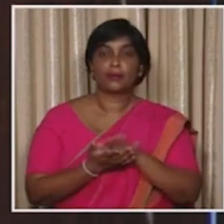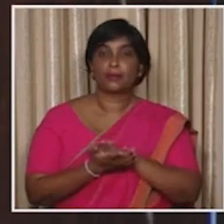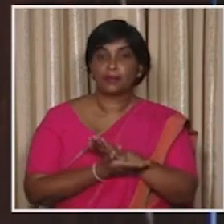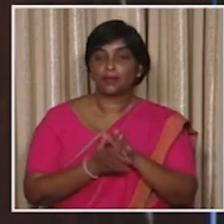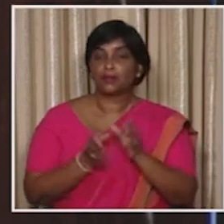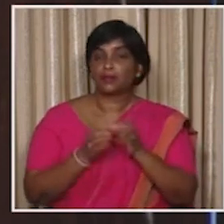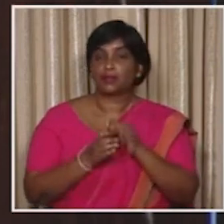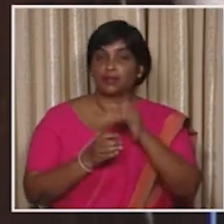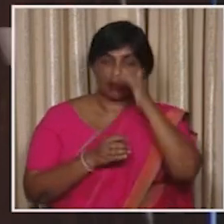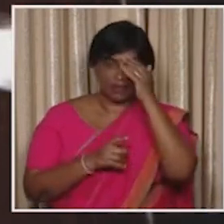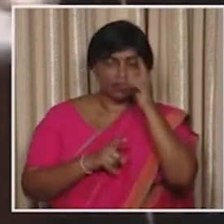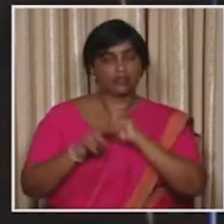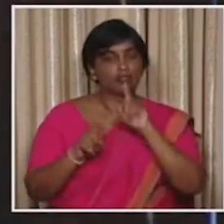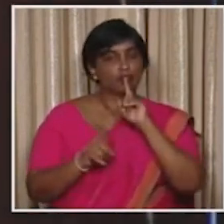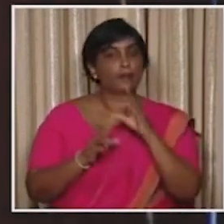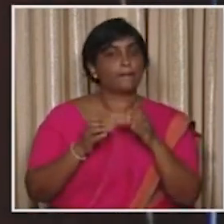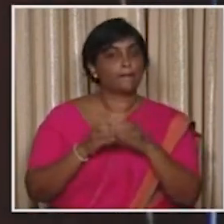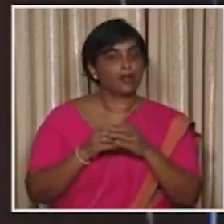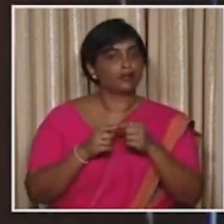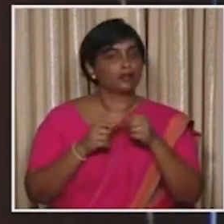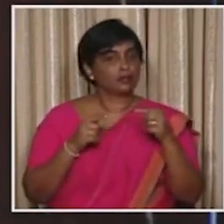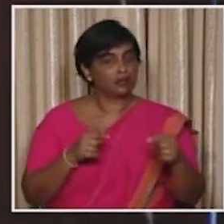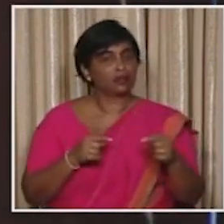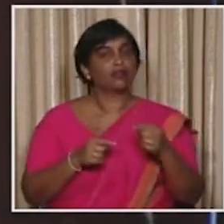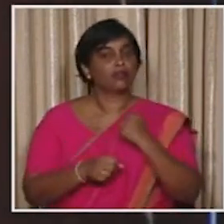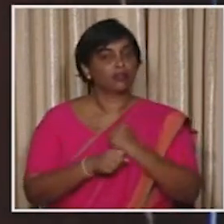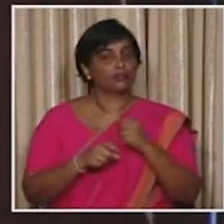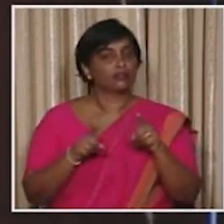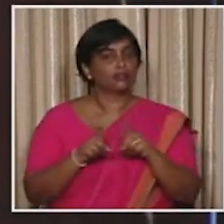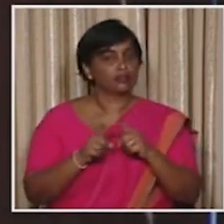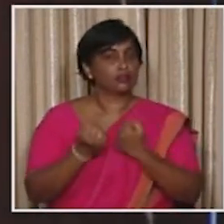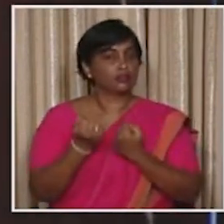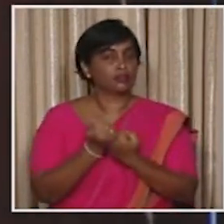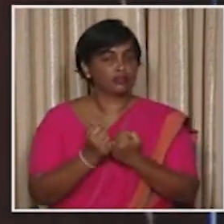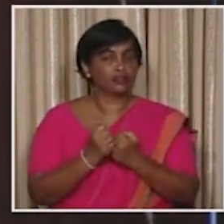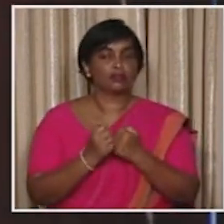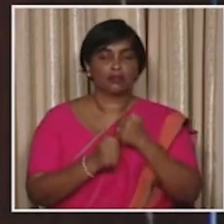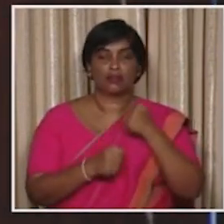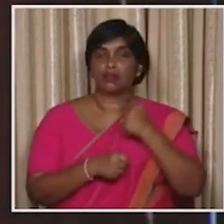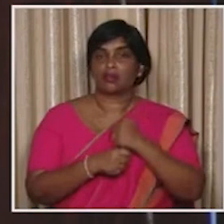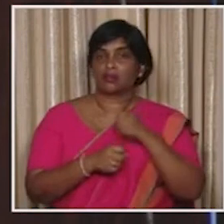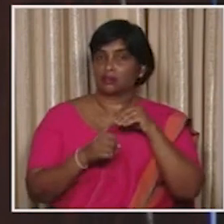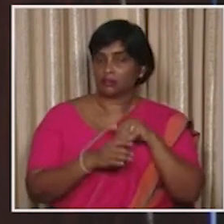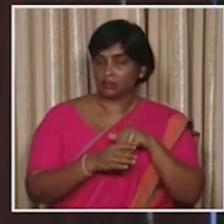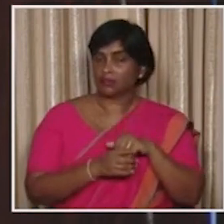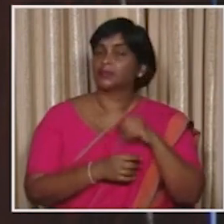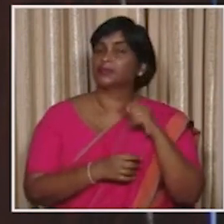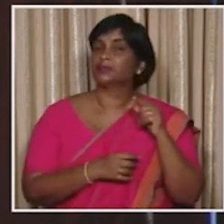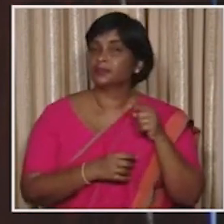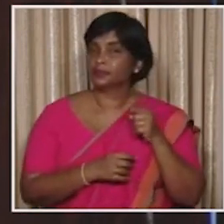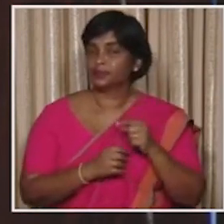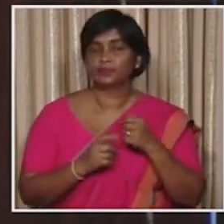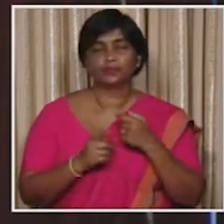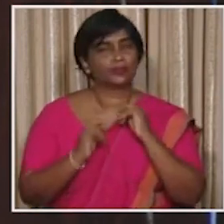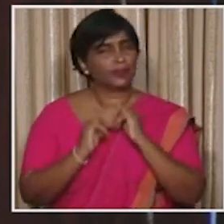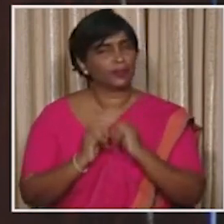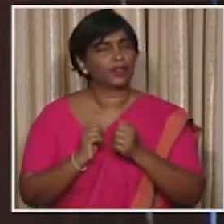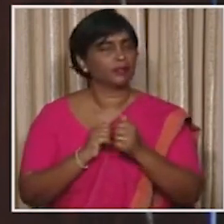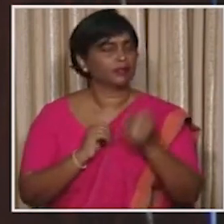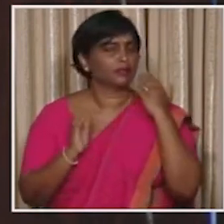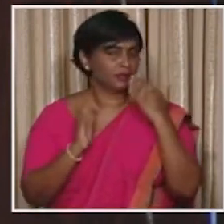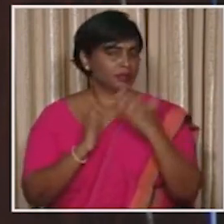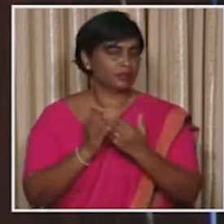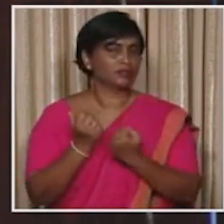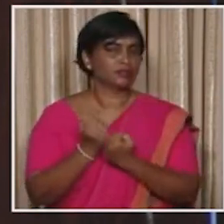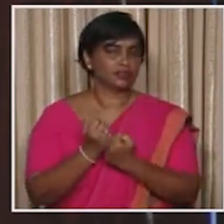කණ්ඩාය රැස්වීමෙත් කිව්වා පක්ෂ විපක්ෂ අපි ආණ්ඩුවක් විදිහට සහයෝගය දුන්නේ ක්‍රිකට් බෝඩ් එක දූෂණ වංචා වෙලා තියෙනවා නම් ඒ දූෂණ වංචා හොයන්න තමයි අපි